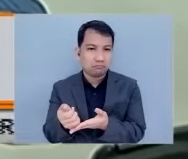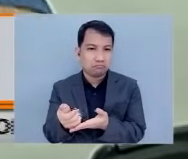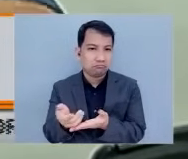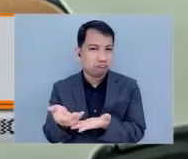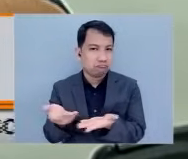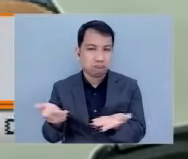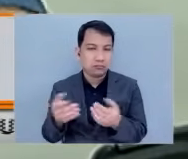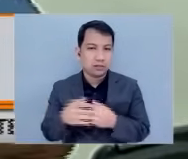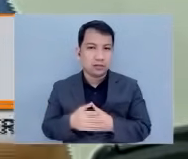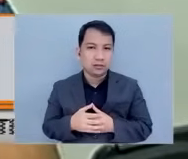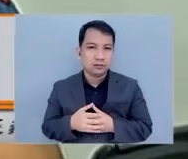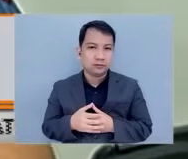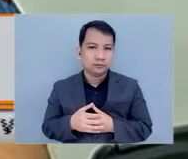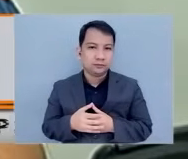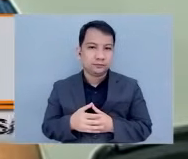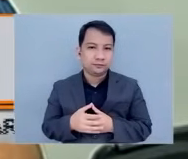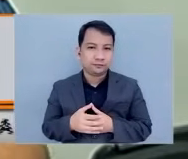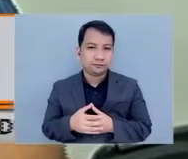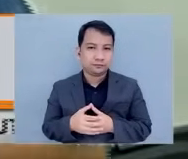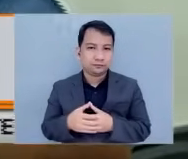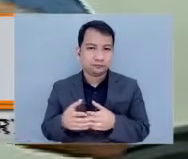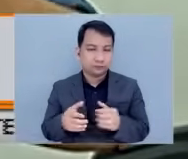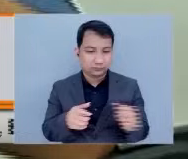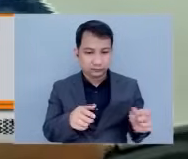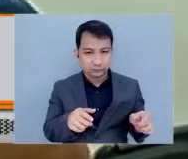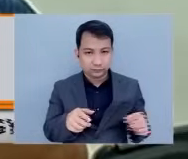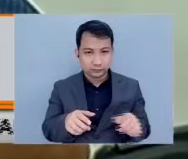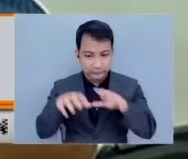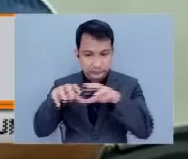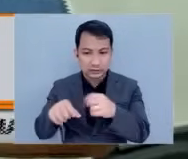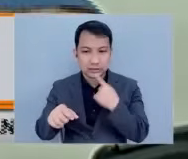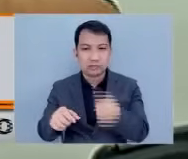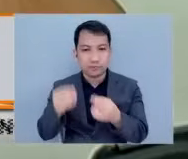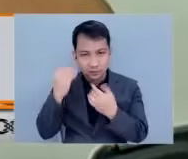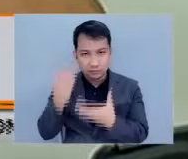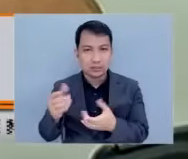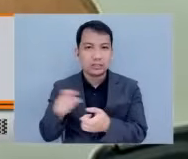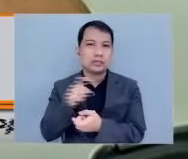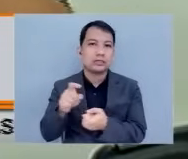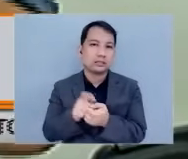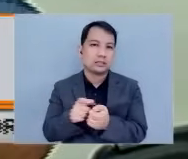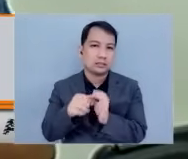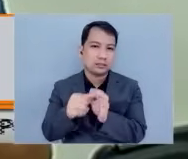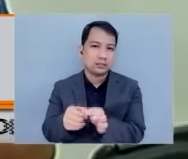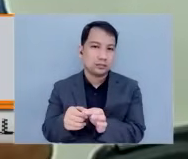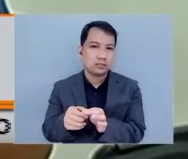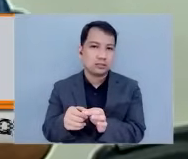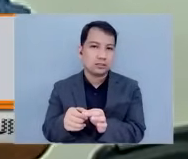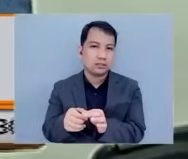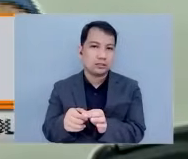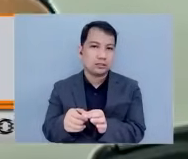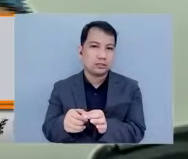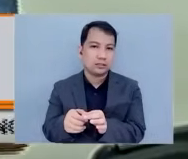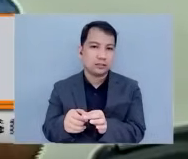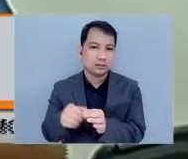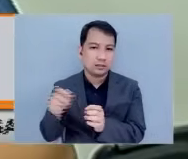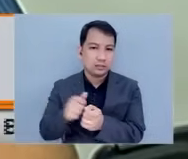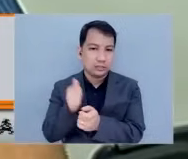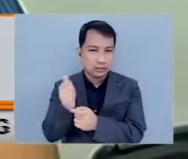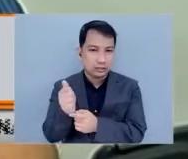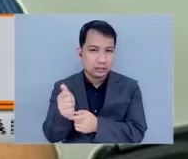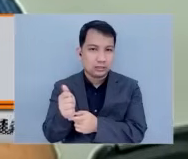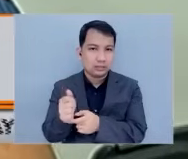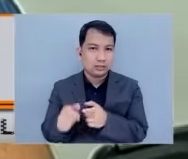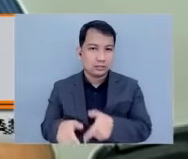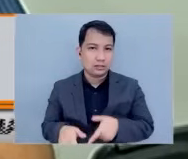na isalya niya ho yung ano yung suspect at eksakto naman ho na right there and there ho natutukan nung ating